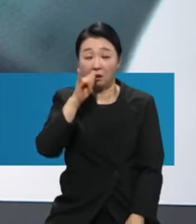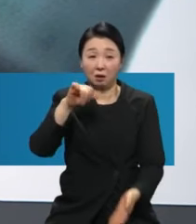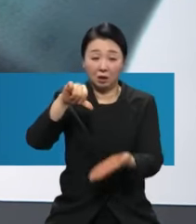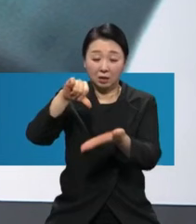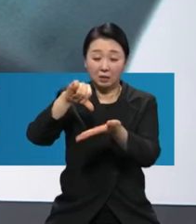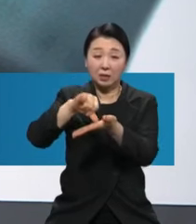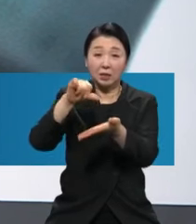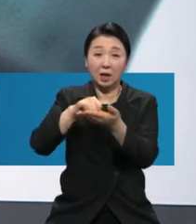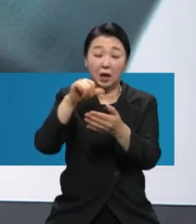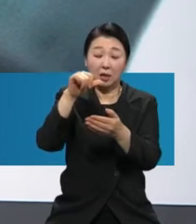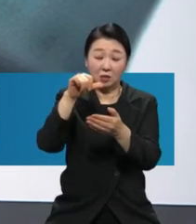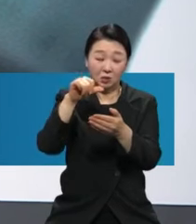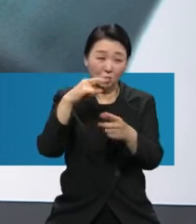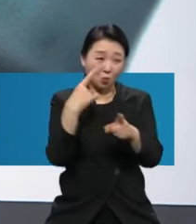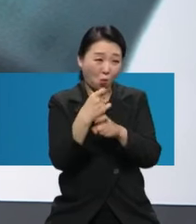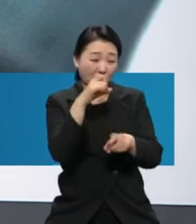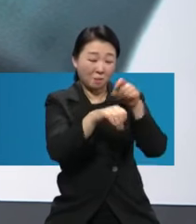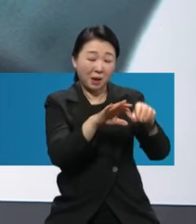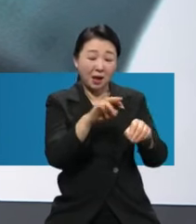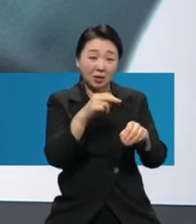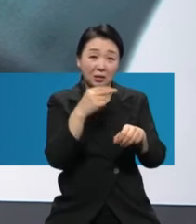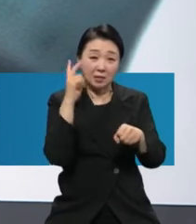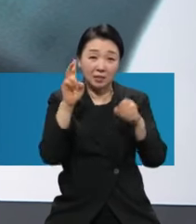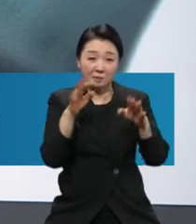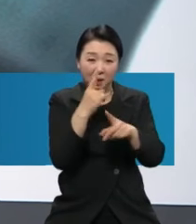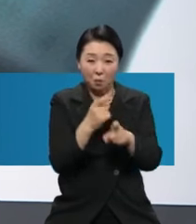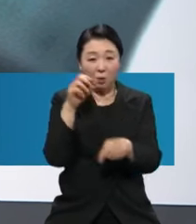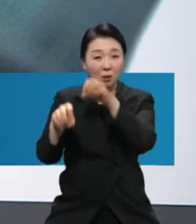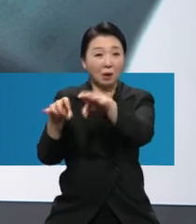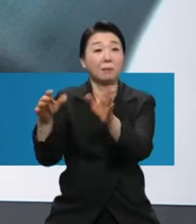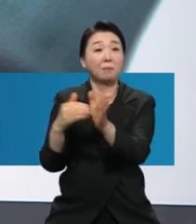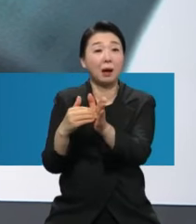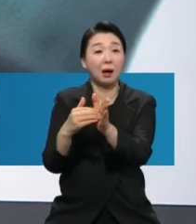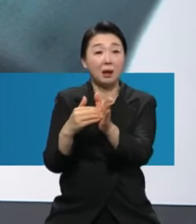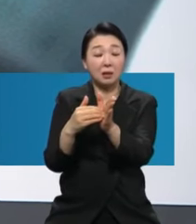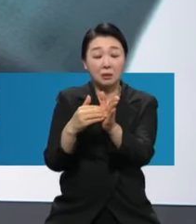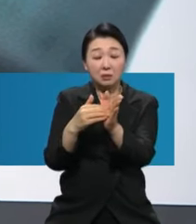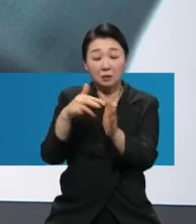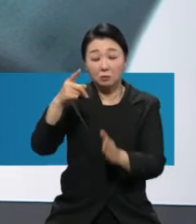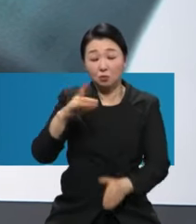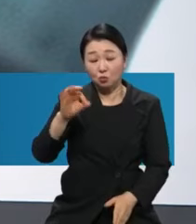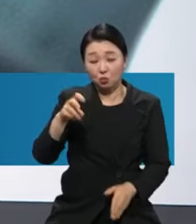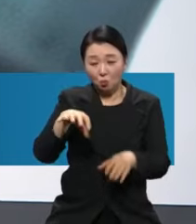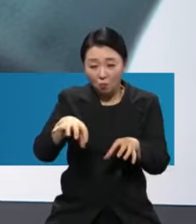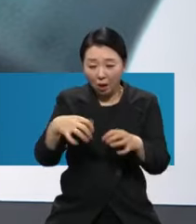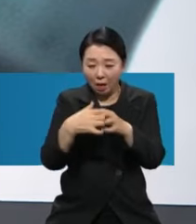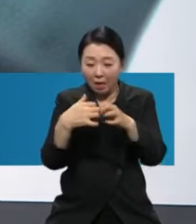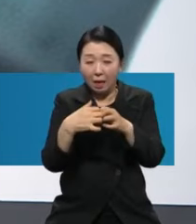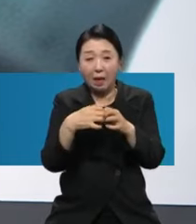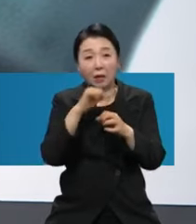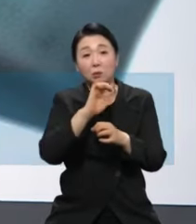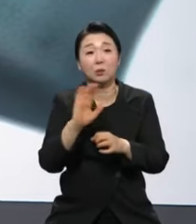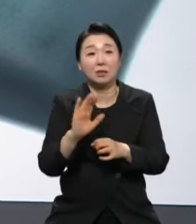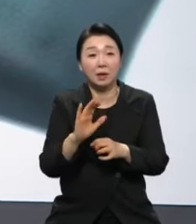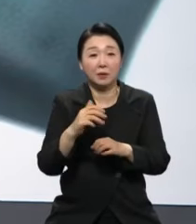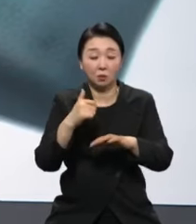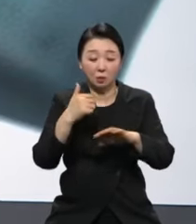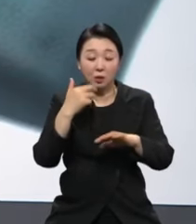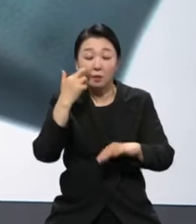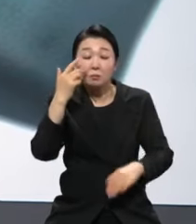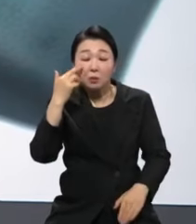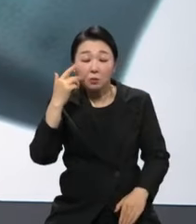만에 감행한 보복입니다. 중동 정세가 심상치 않게 움직이는 가운데 미국은 확전을 경계했습니다. 윤정식